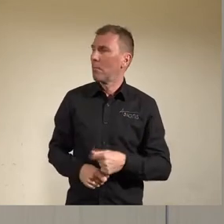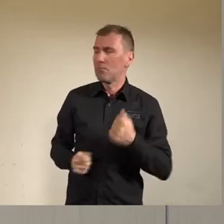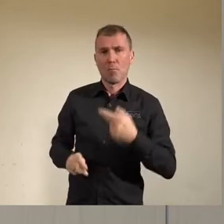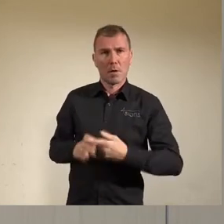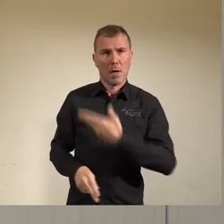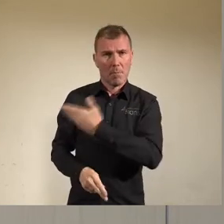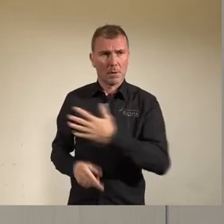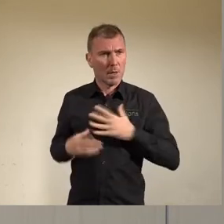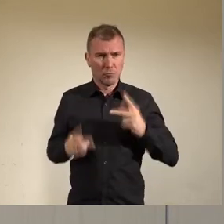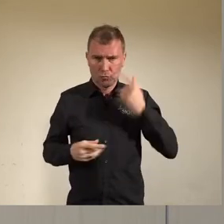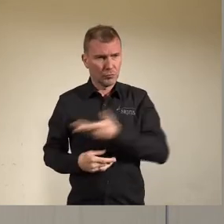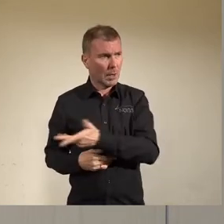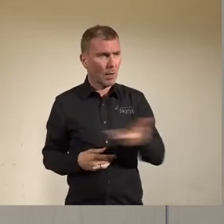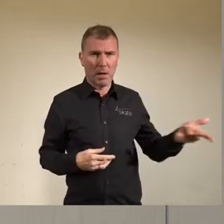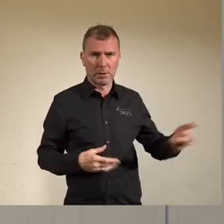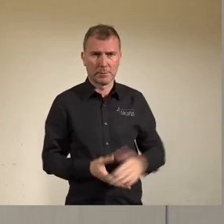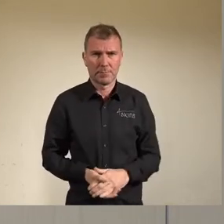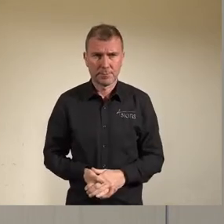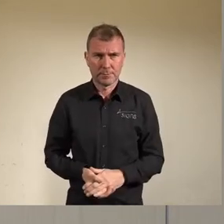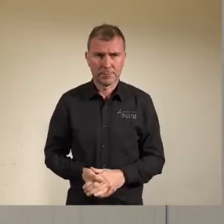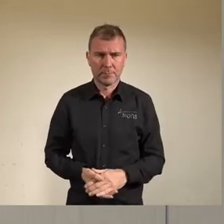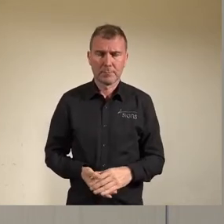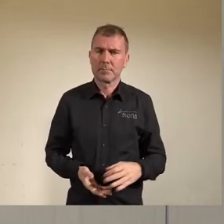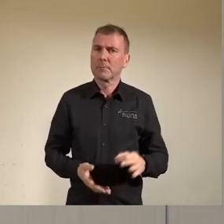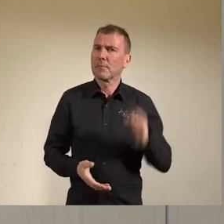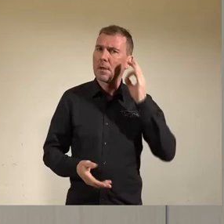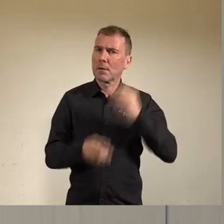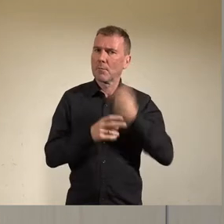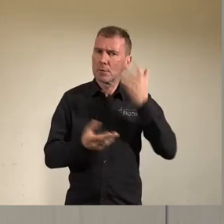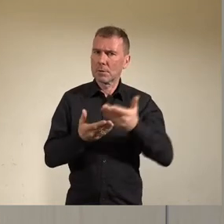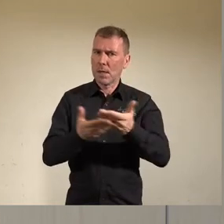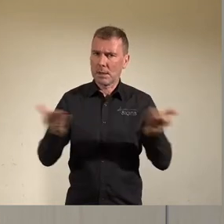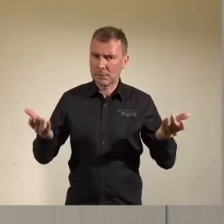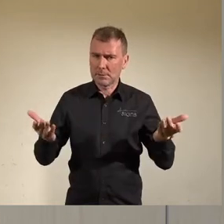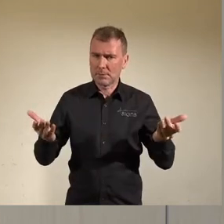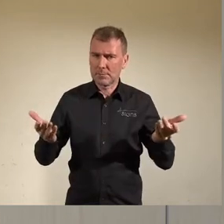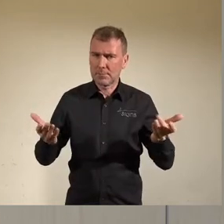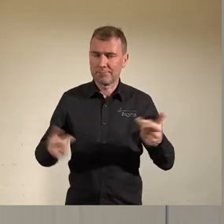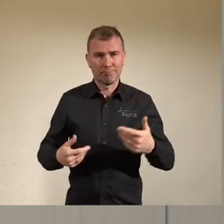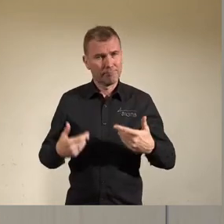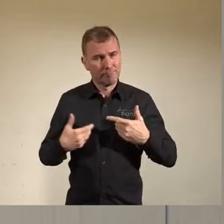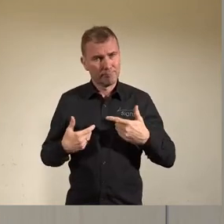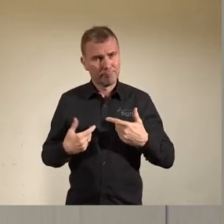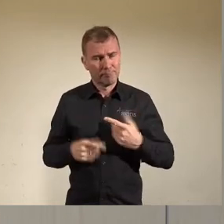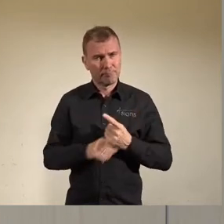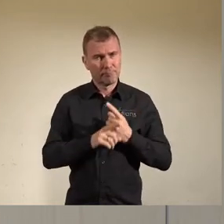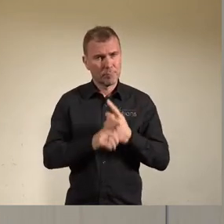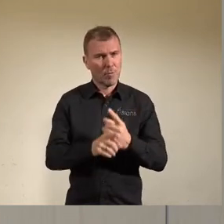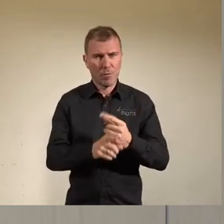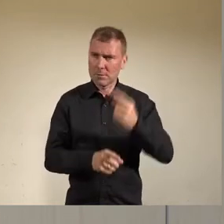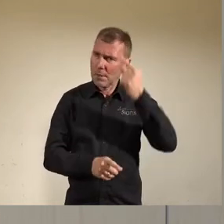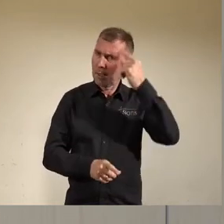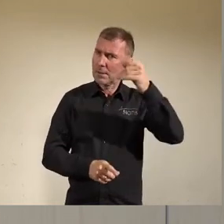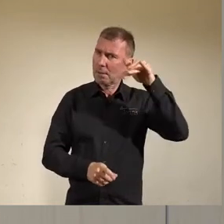an den Stadtrat. Meine Damen und Herren, lassen Sie mich mit folgendem Gedanken